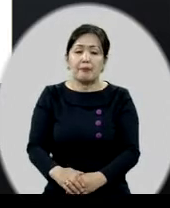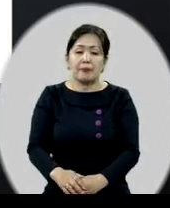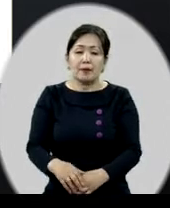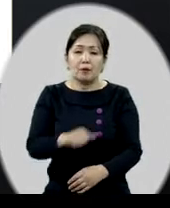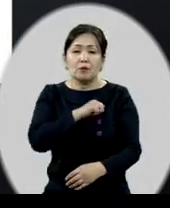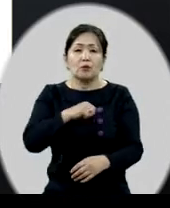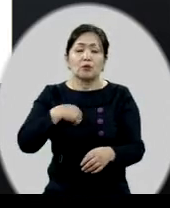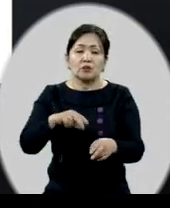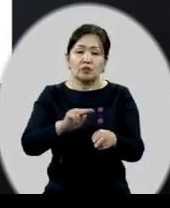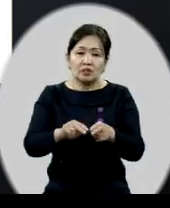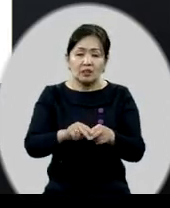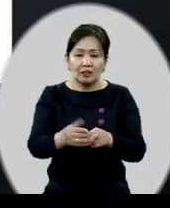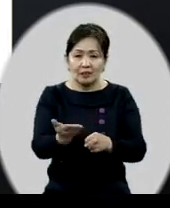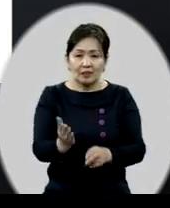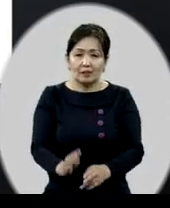Өөртөө шалгая.